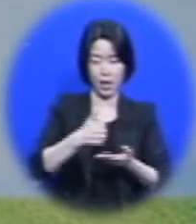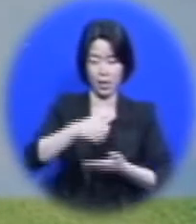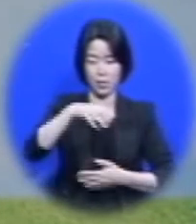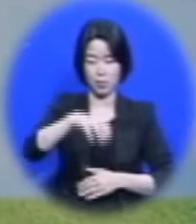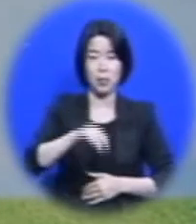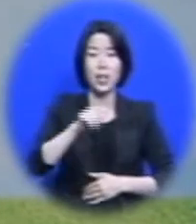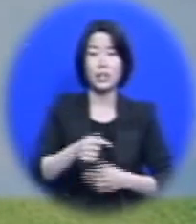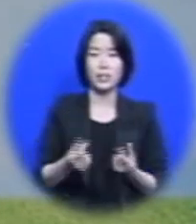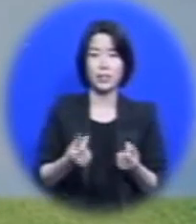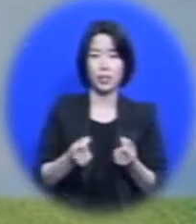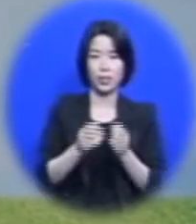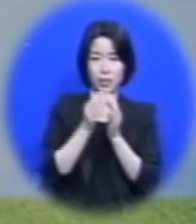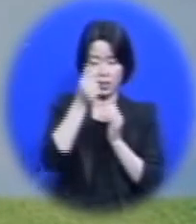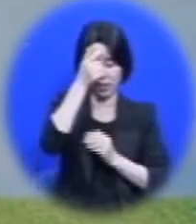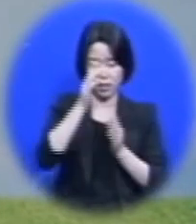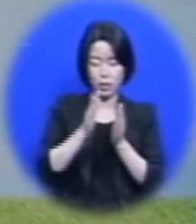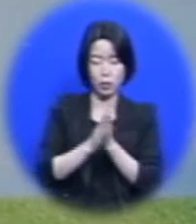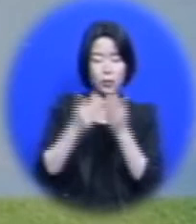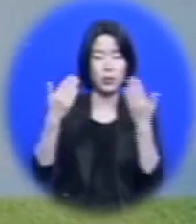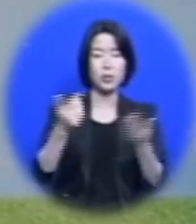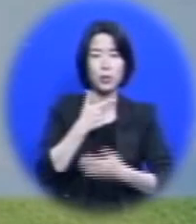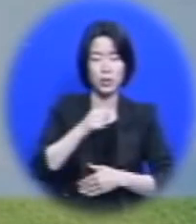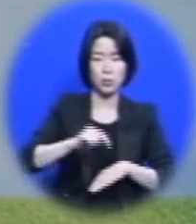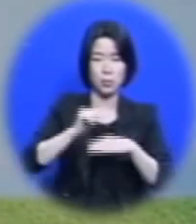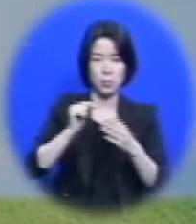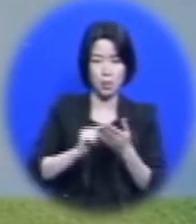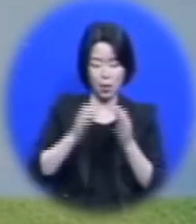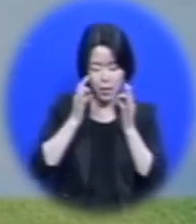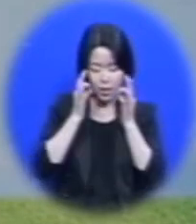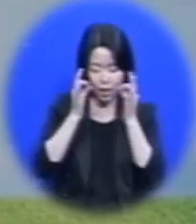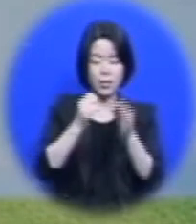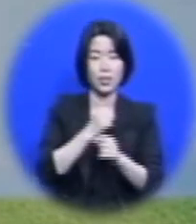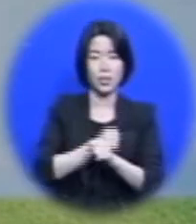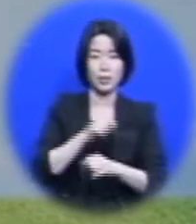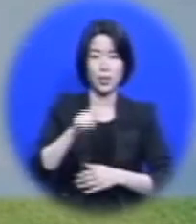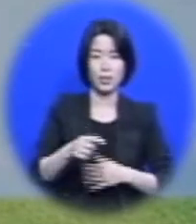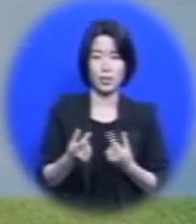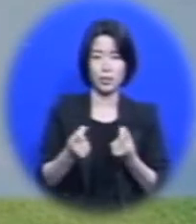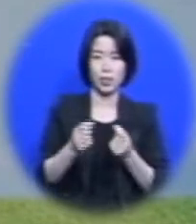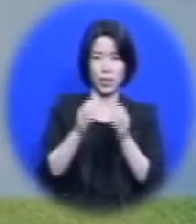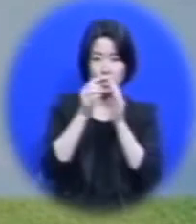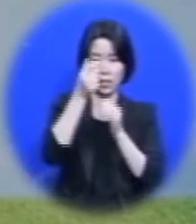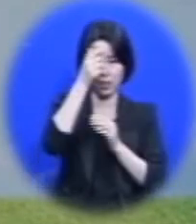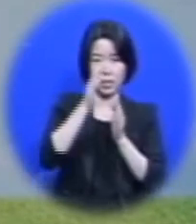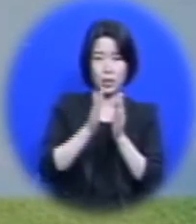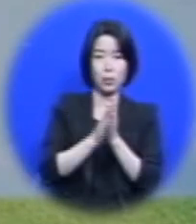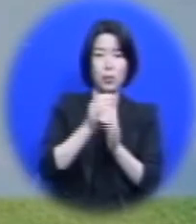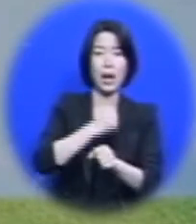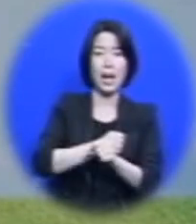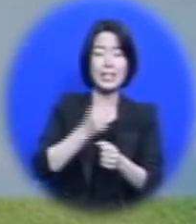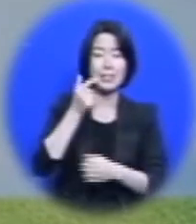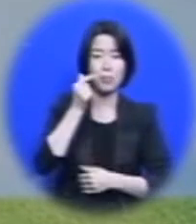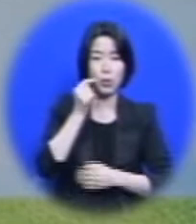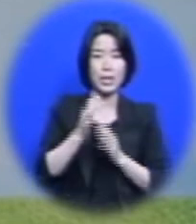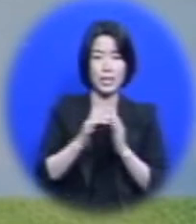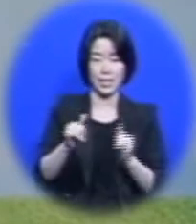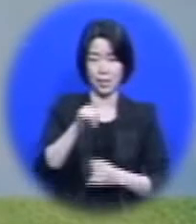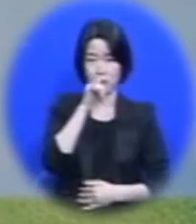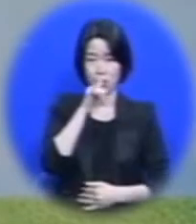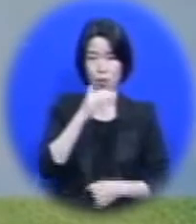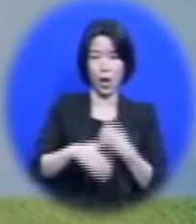그렇게 기도하고 싶은 마음이 간절하지만 그렇게 기도하지 못하는 분들이 있으시잖아요. 하나님 앞에